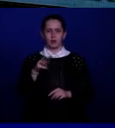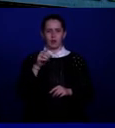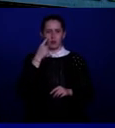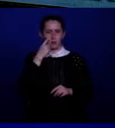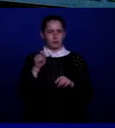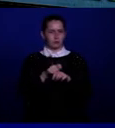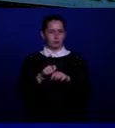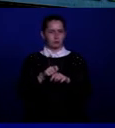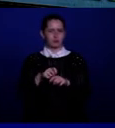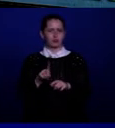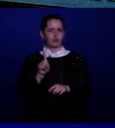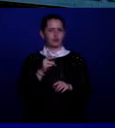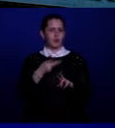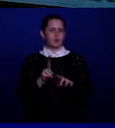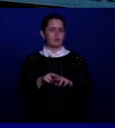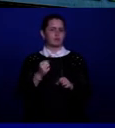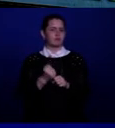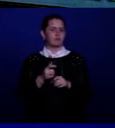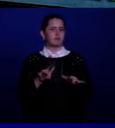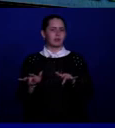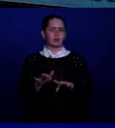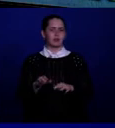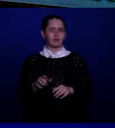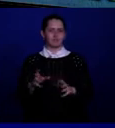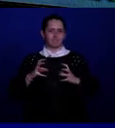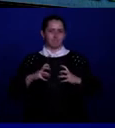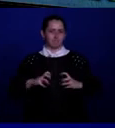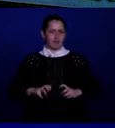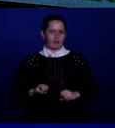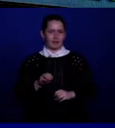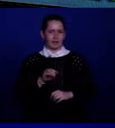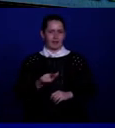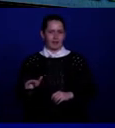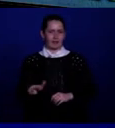глаза. Что значит делать? Надоедать.